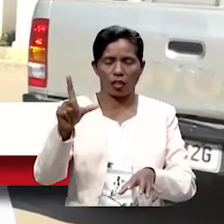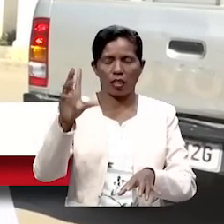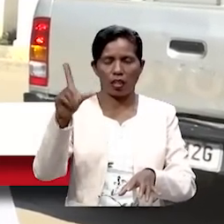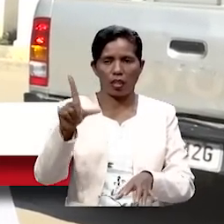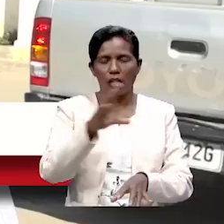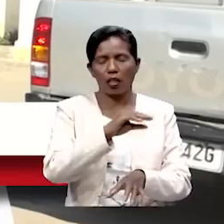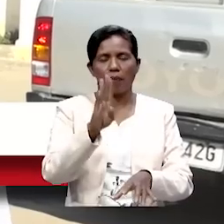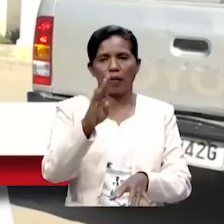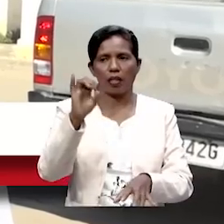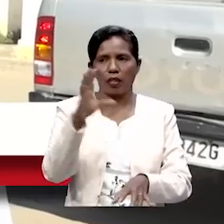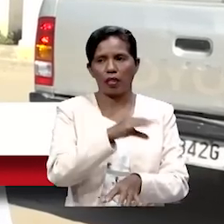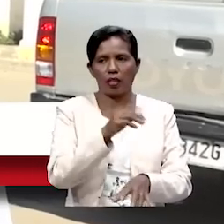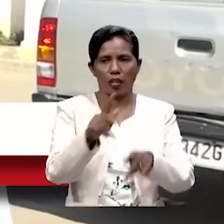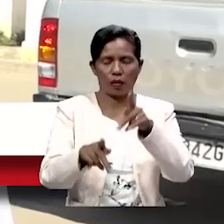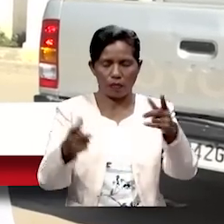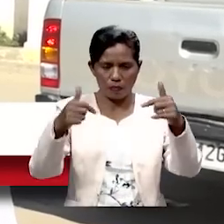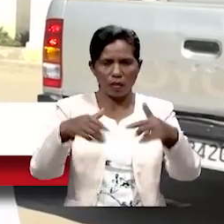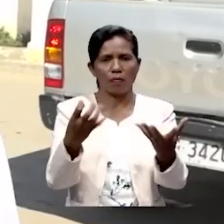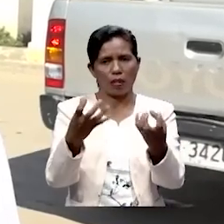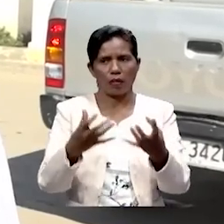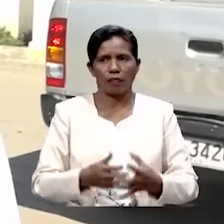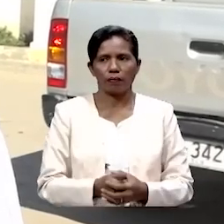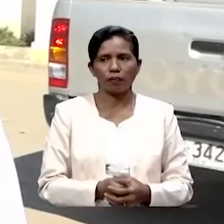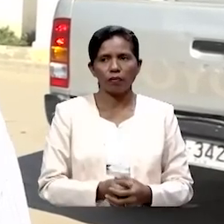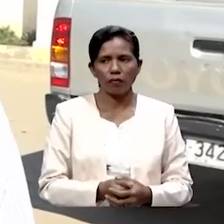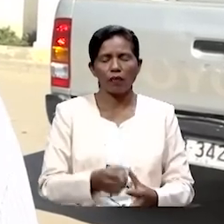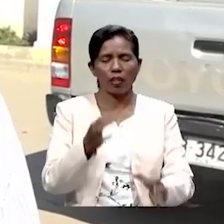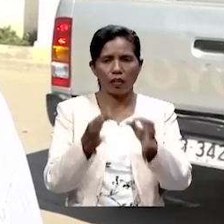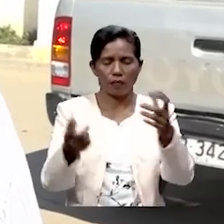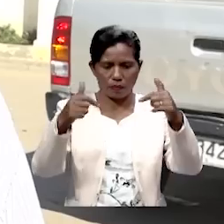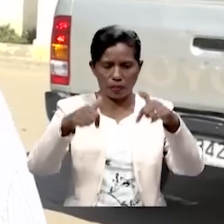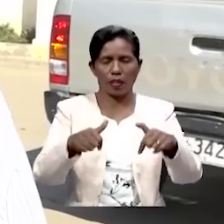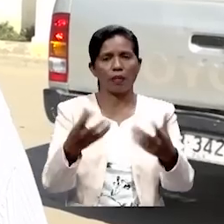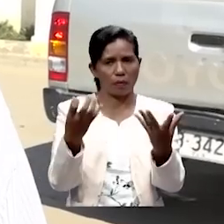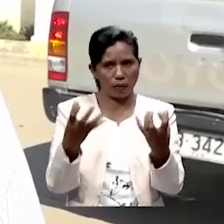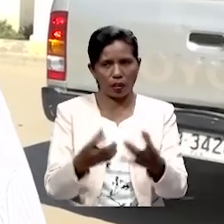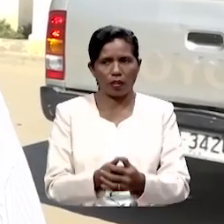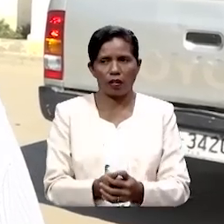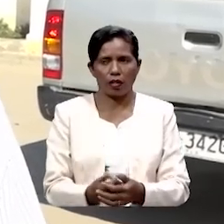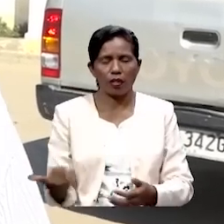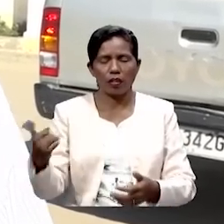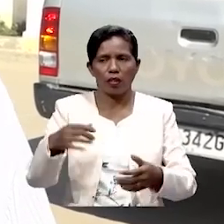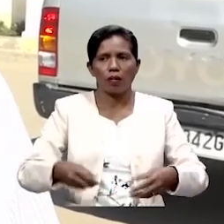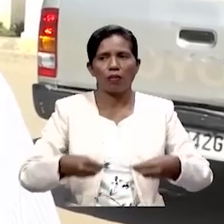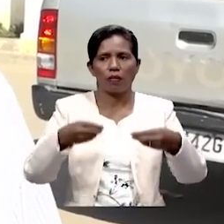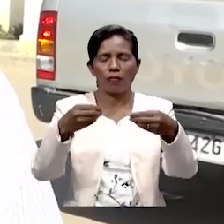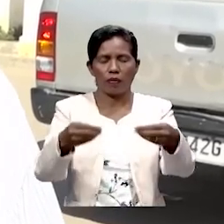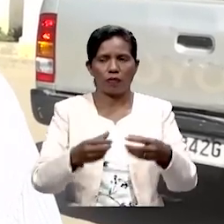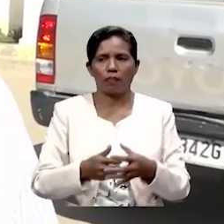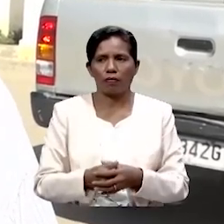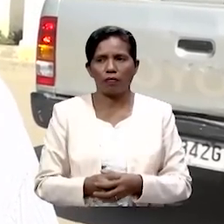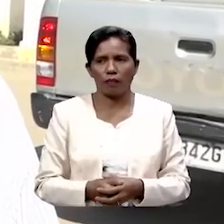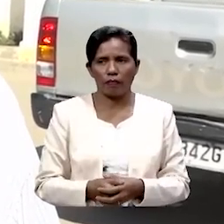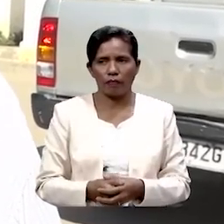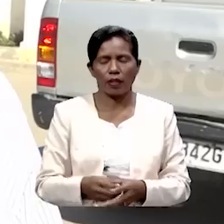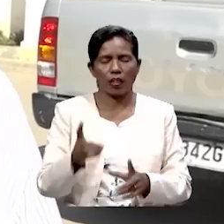fatin sesu ke mama i deru i dene kama barak te tebes ne be kono mai barak mak bele oni sir fo bilet mai zmini sir fo den o